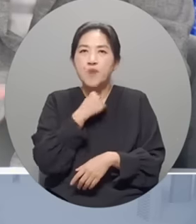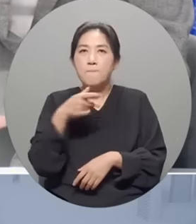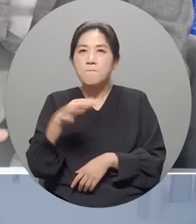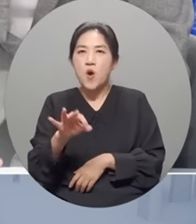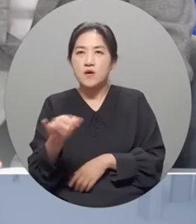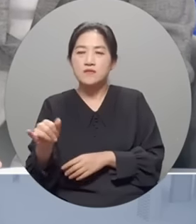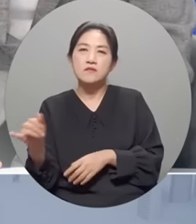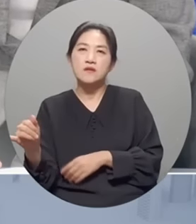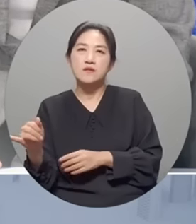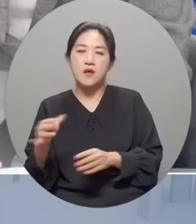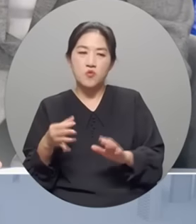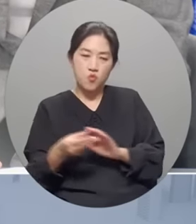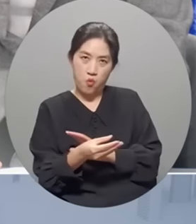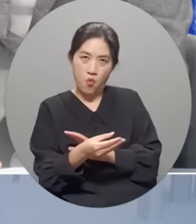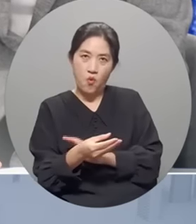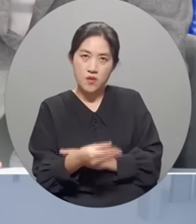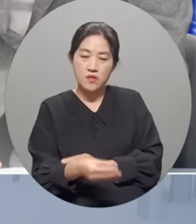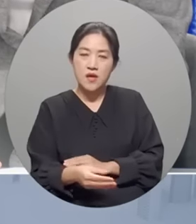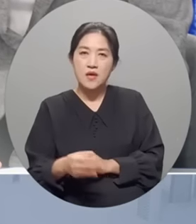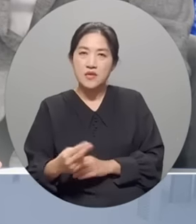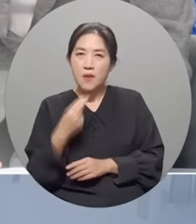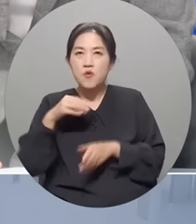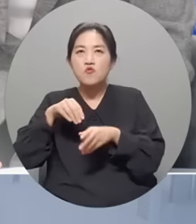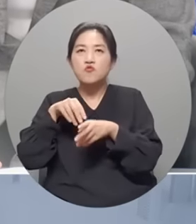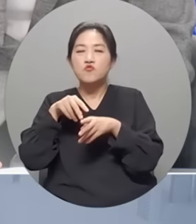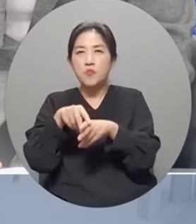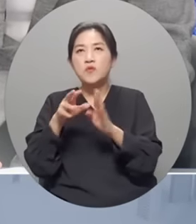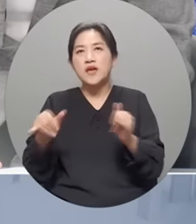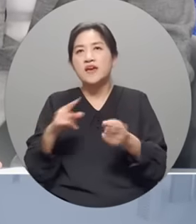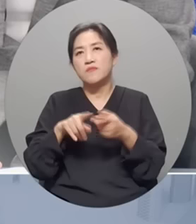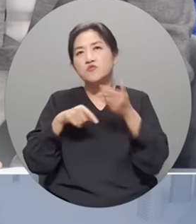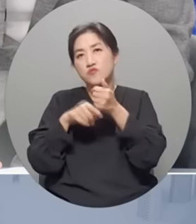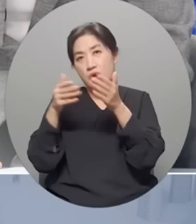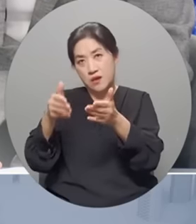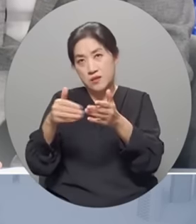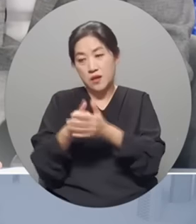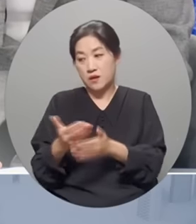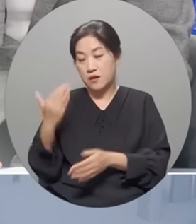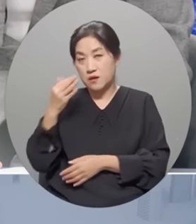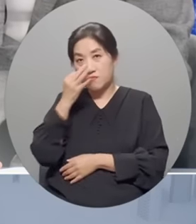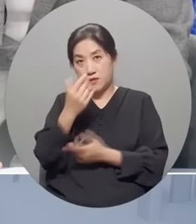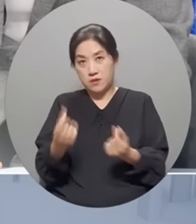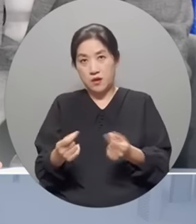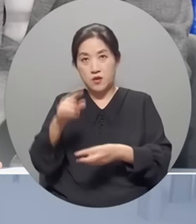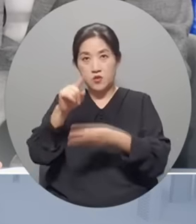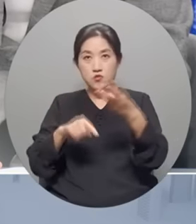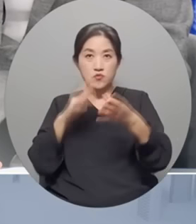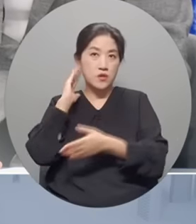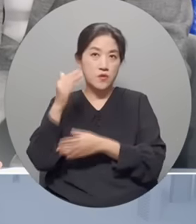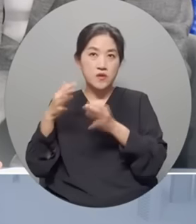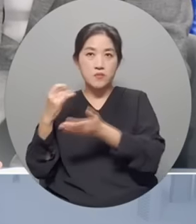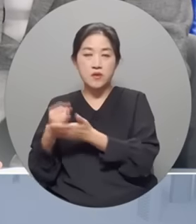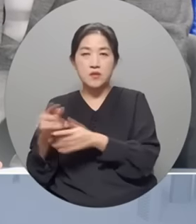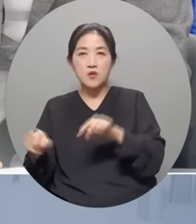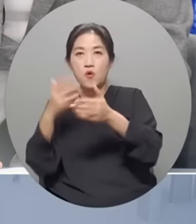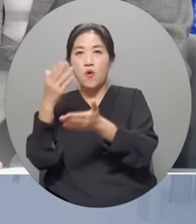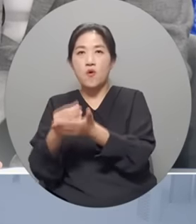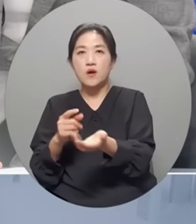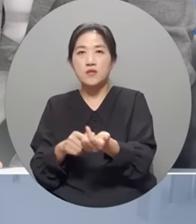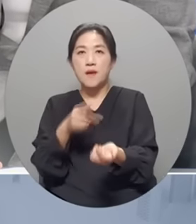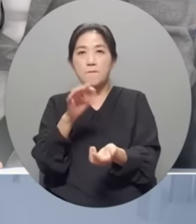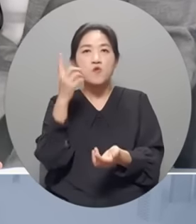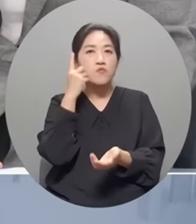이 예비 후보자 수사에 머물고 있는데요. 앞에서 보신 것처럼 윤 대통령과 김 여사의 녹음 파일이 담긴 명 씨의